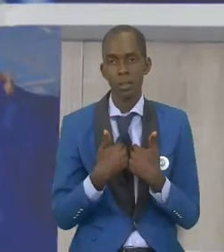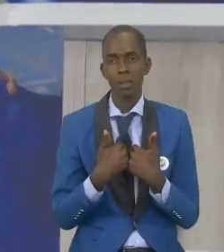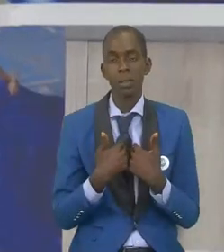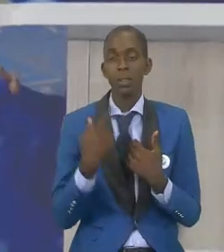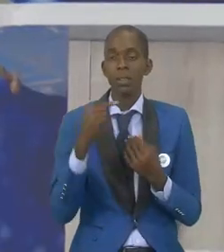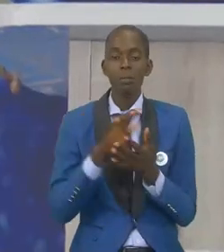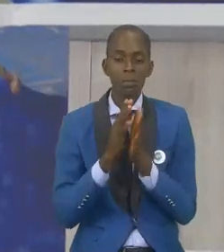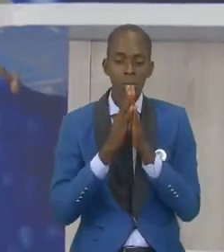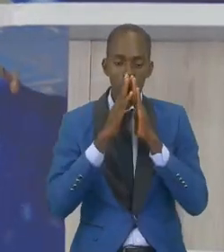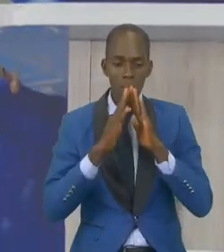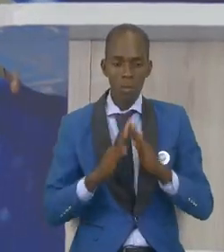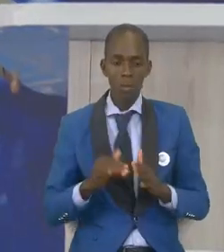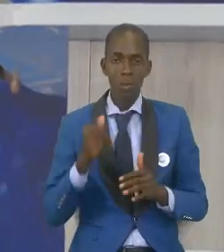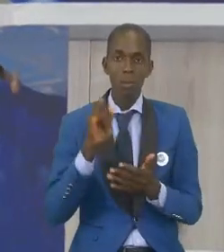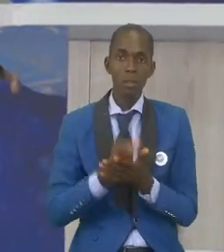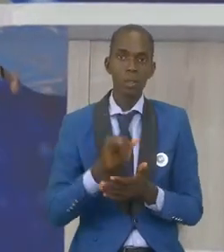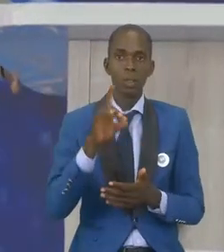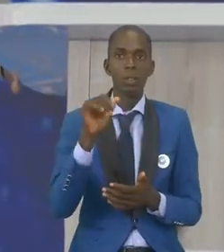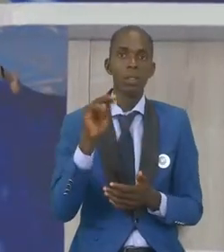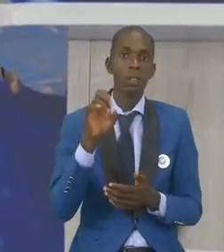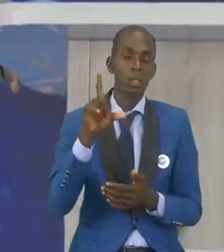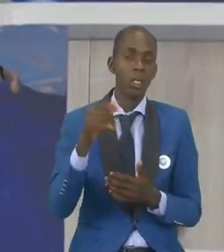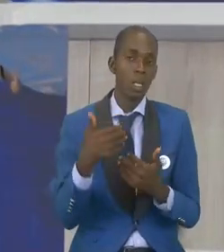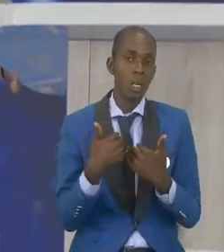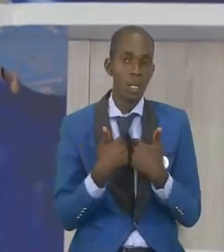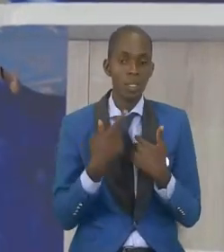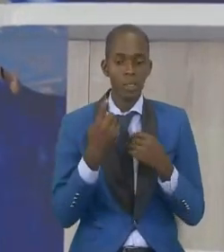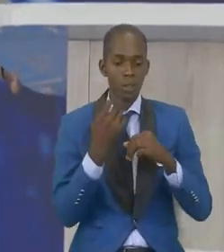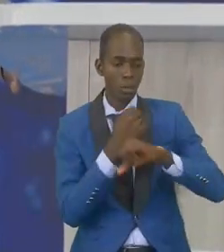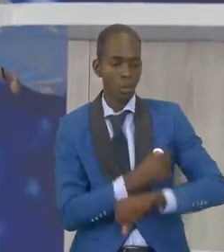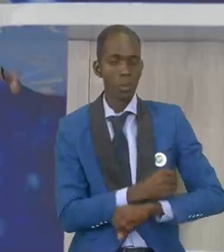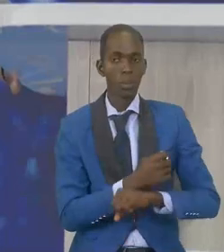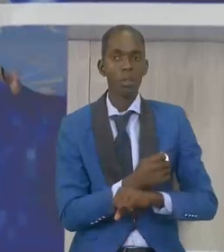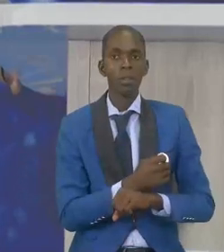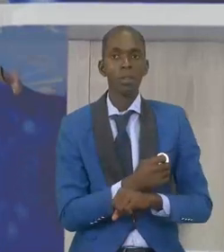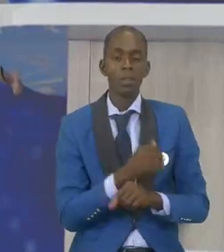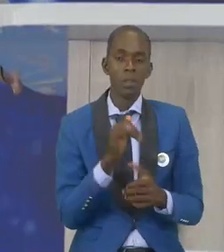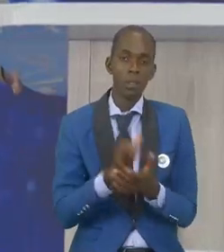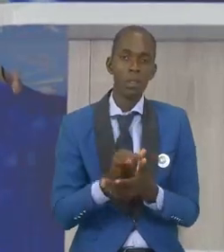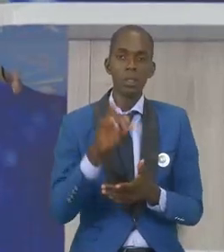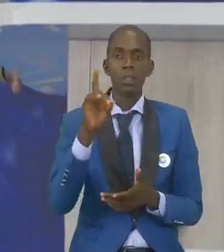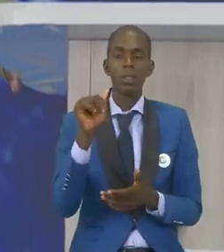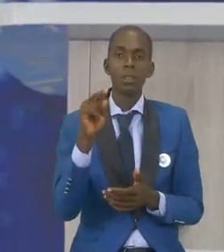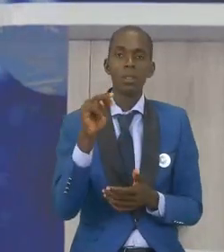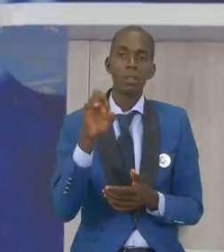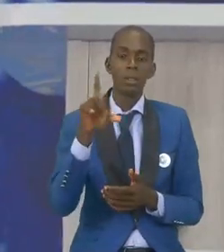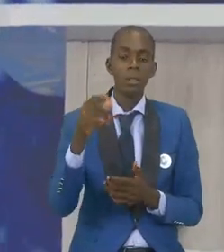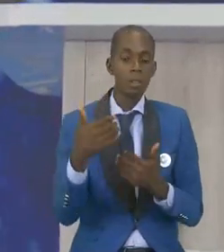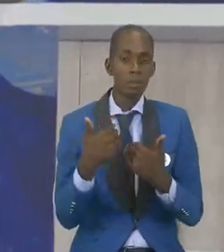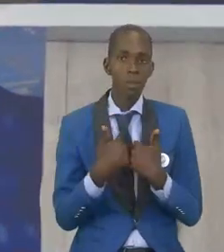les promesses que Daniel avait eu la paix que Daniel avait eu